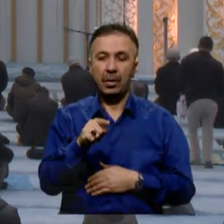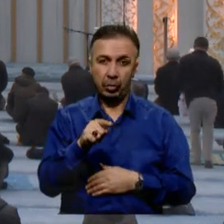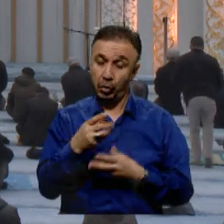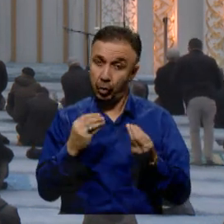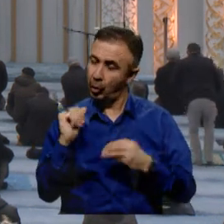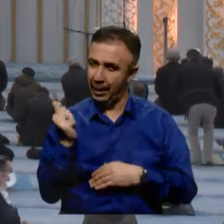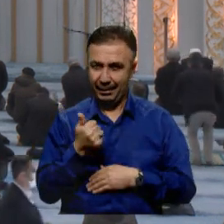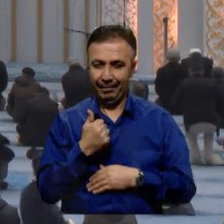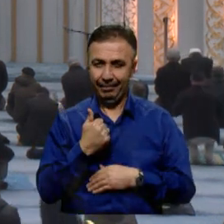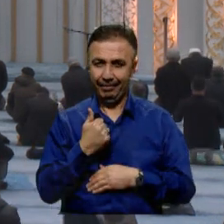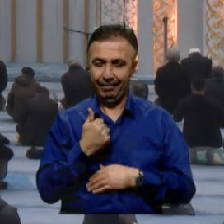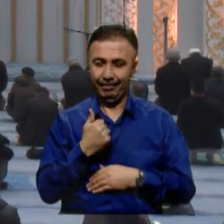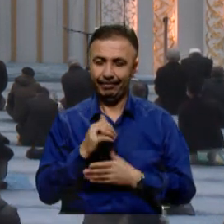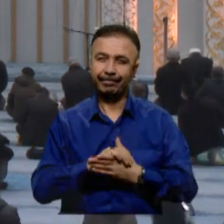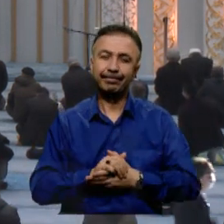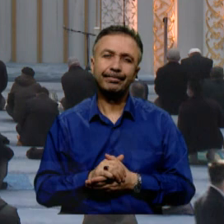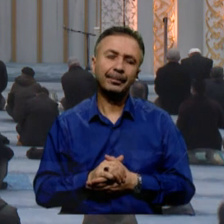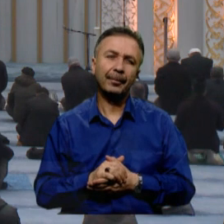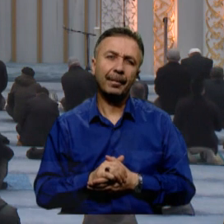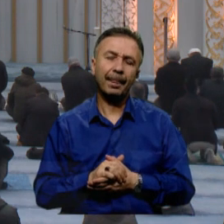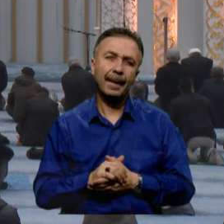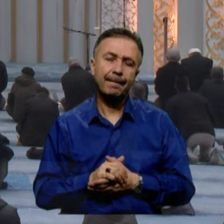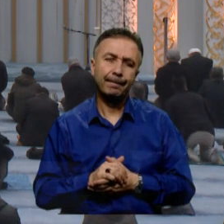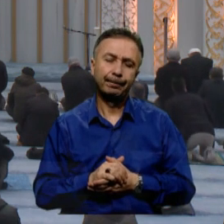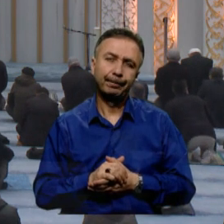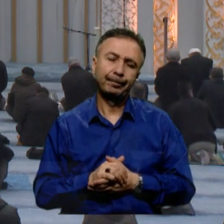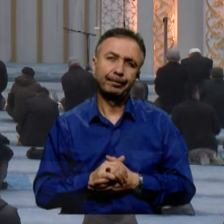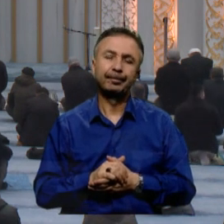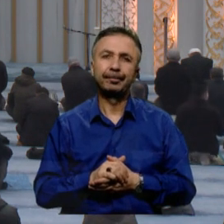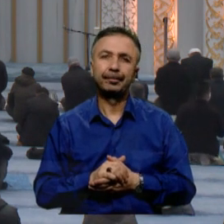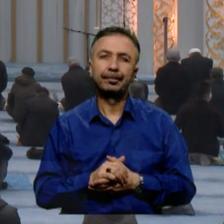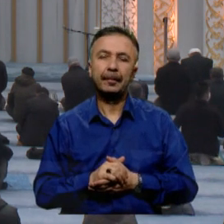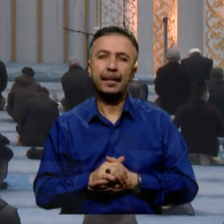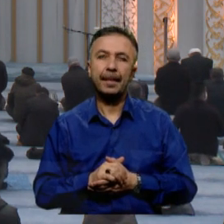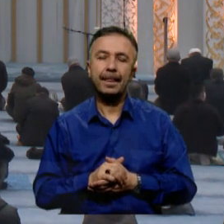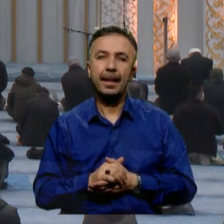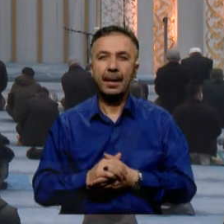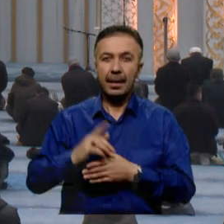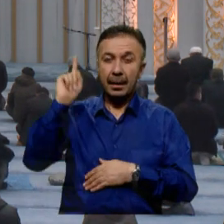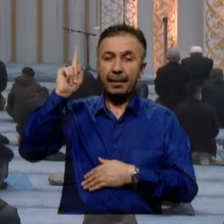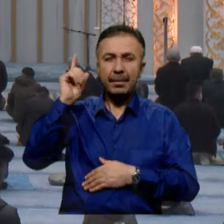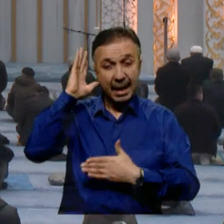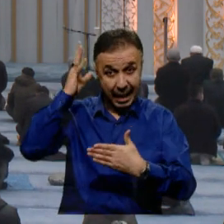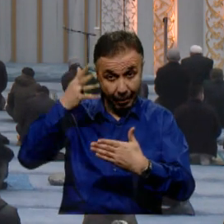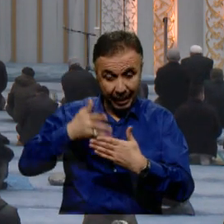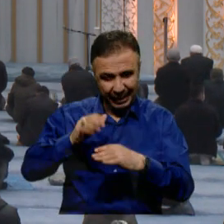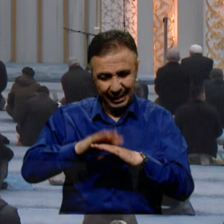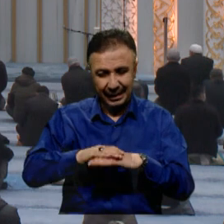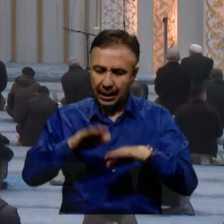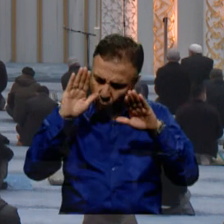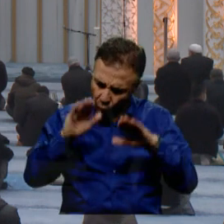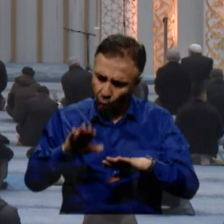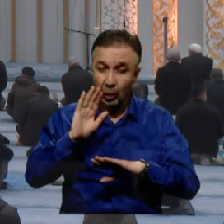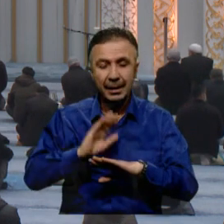derece önemli. وَلَا يُشْرِكْ بِعِبَادَةِ رَبِّهِ اَحَدًا. Rabbine ibadet ederken, kulluk